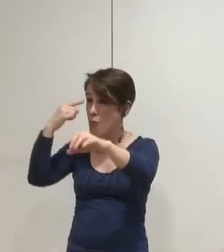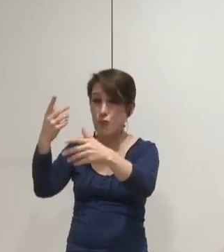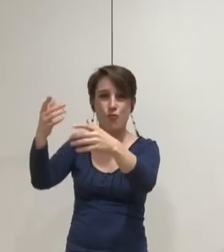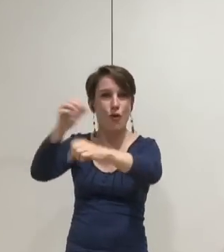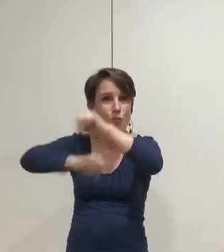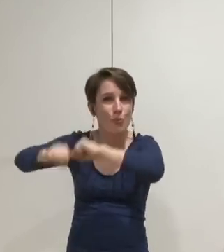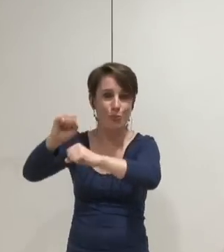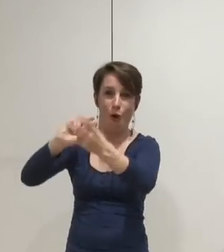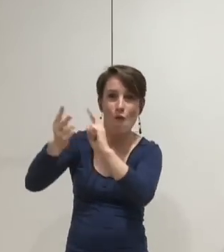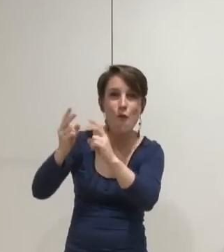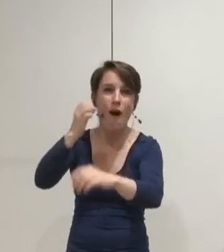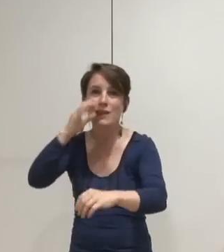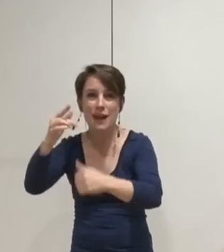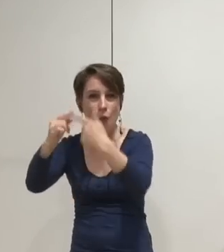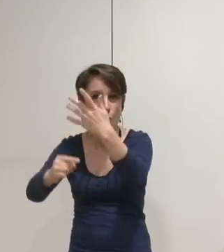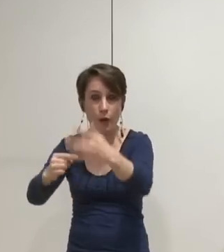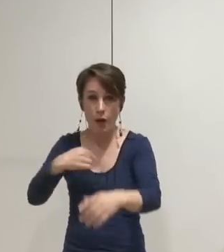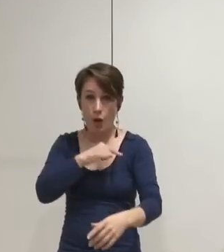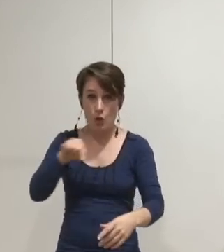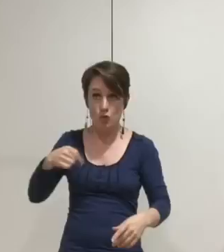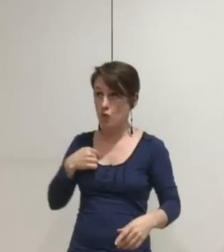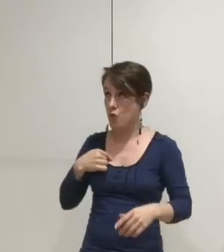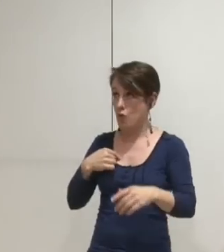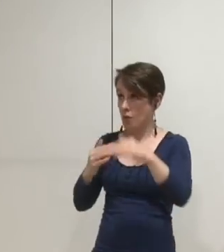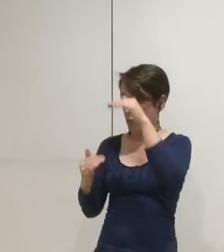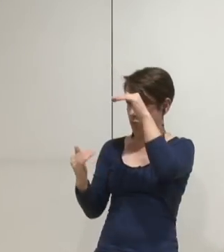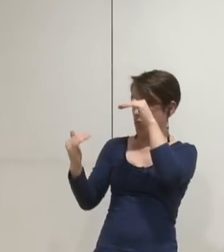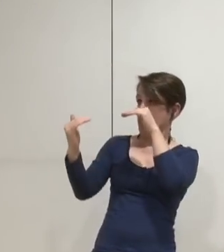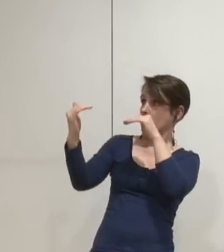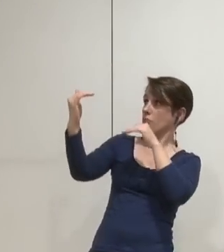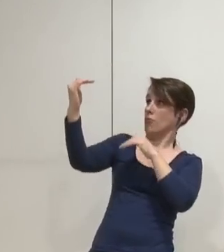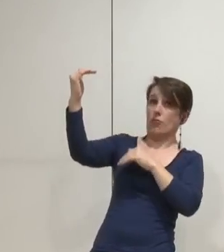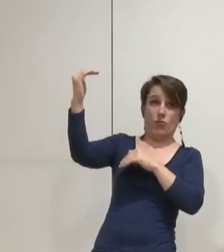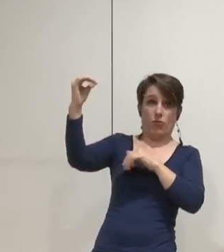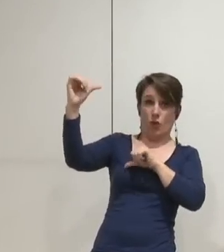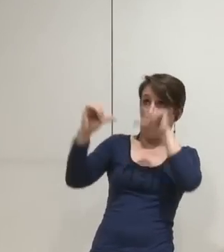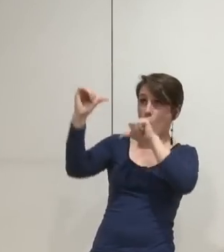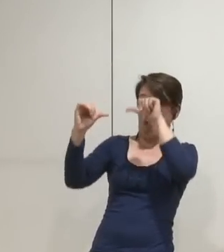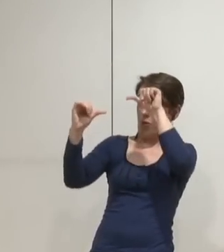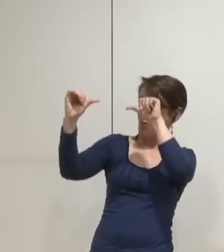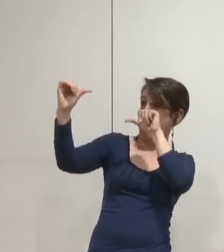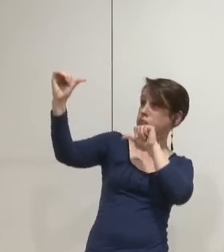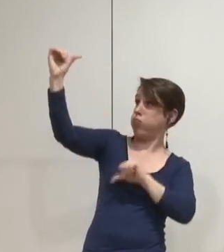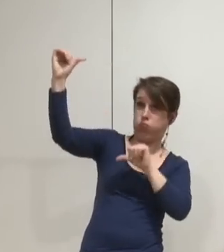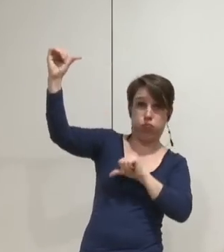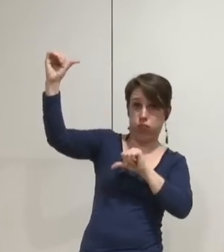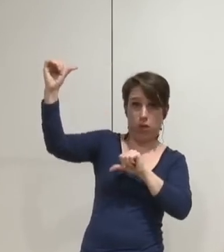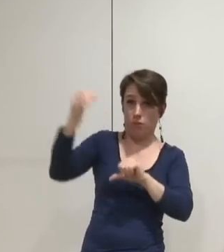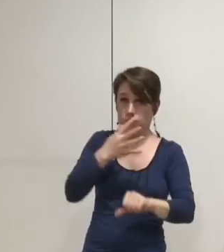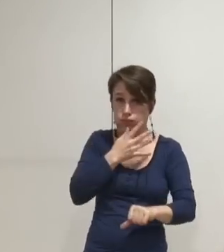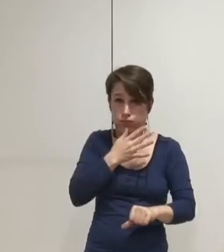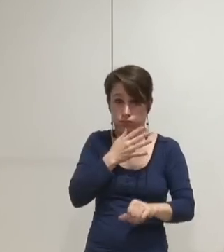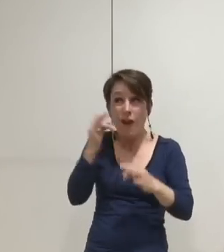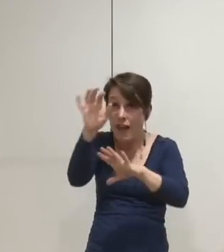manifestations nous ne sommes plus en mesure aujourd'hui de d'être concurrentiel au moins à l'échelle